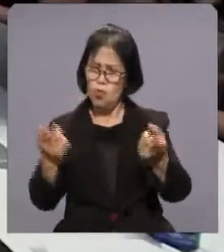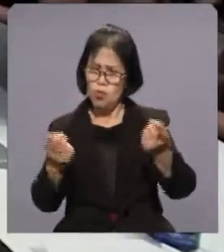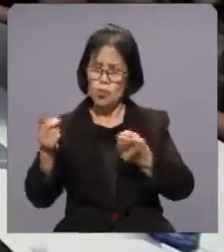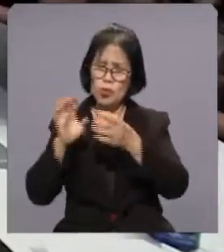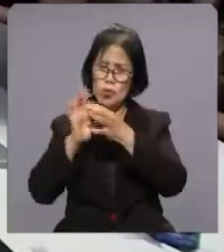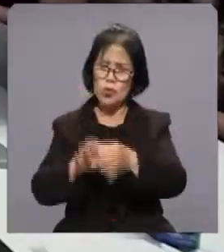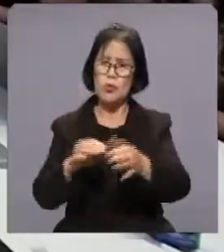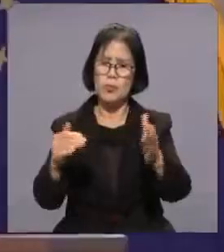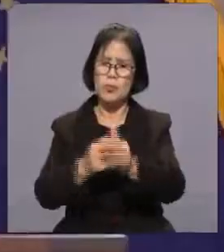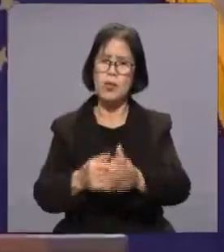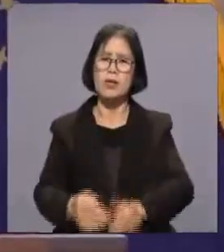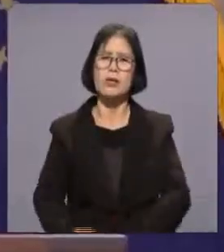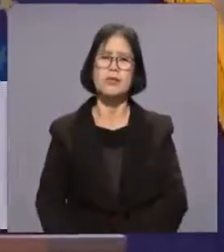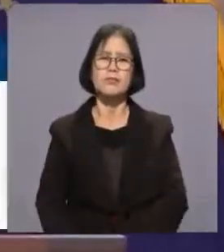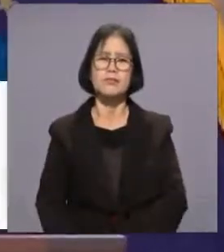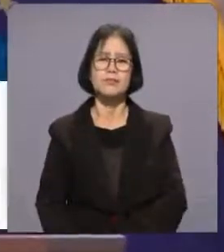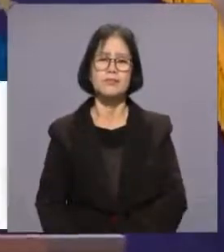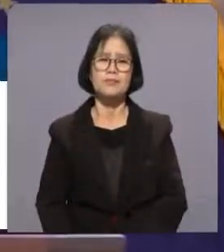이어왔습니다